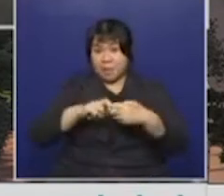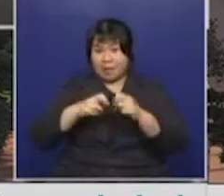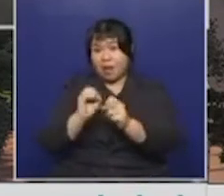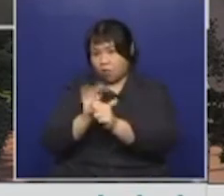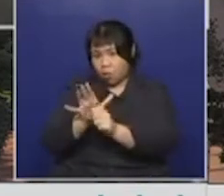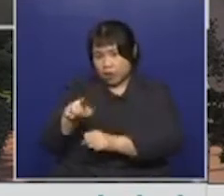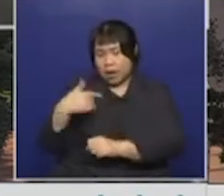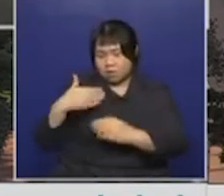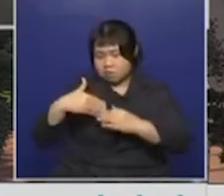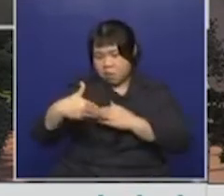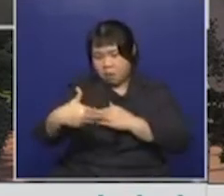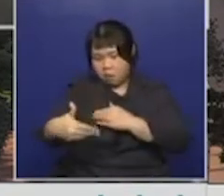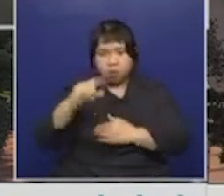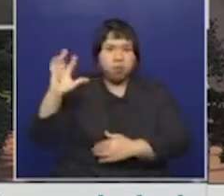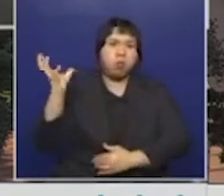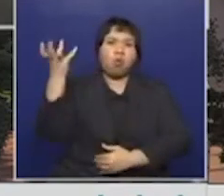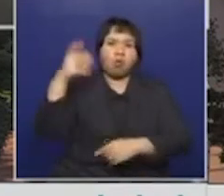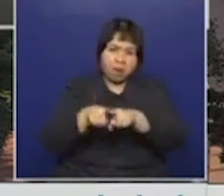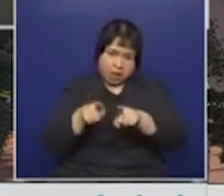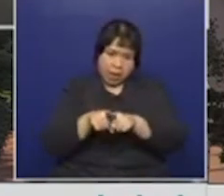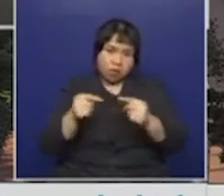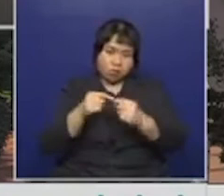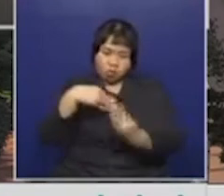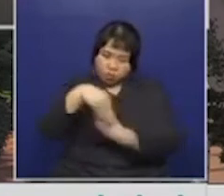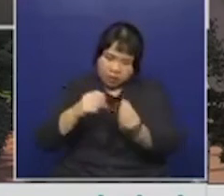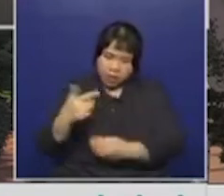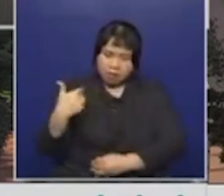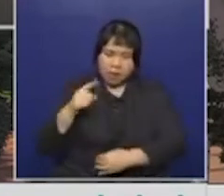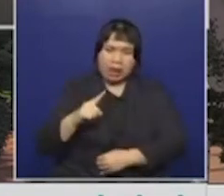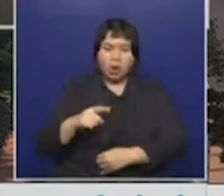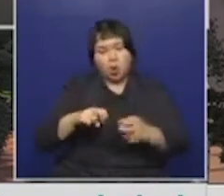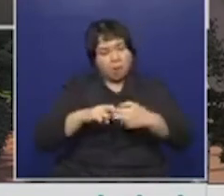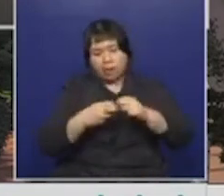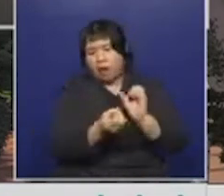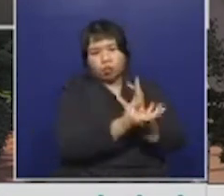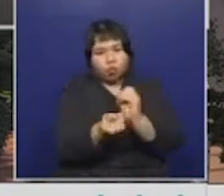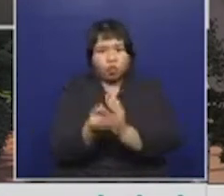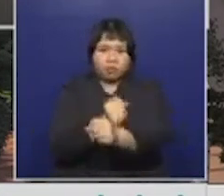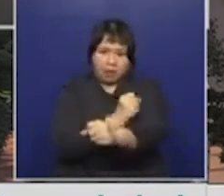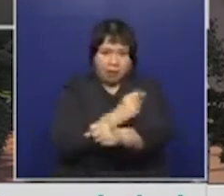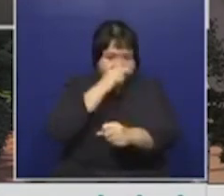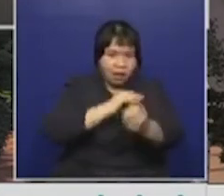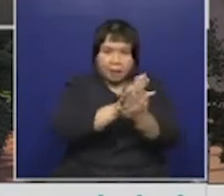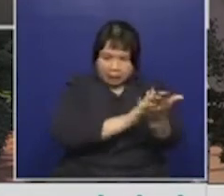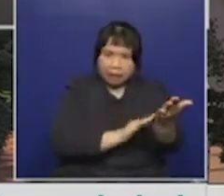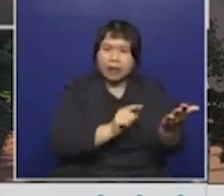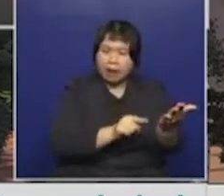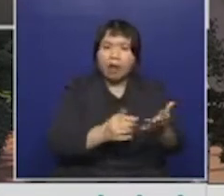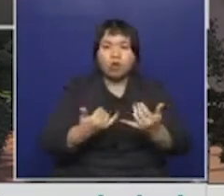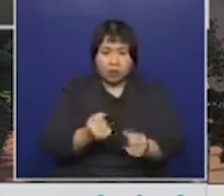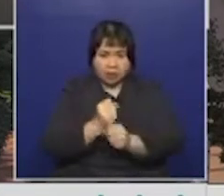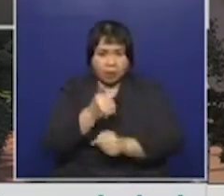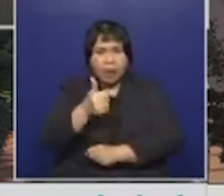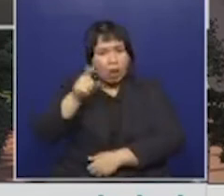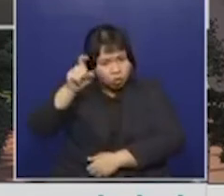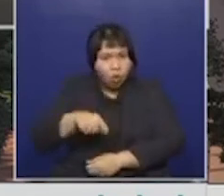19มีผลระยะยาวทั้งทั่วโลกและทั้งทางเศรษฐกิจในการสร้างหายหน้าให้กับคนงานณประเทศแต่สิ่งที่ทำได้และควร